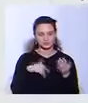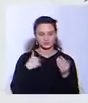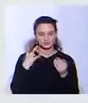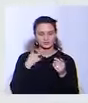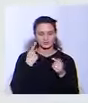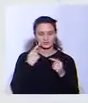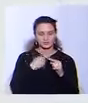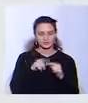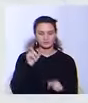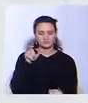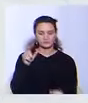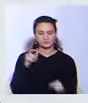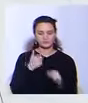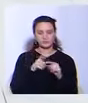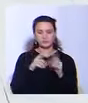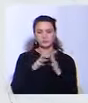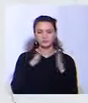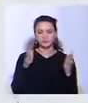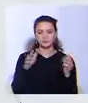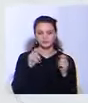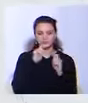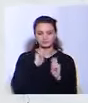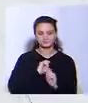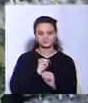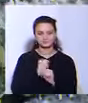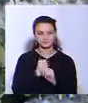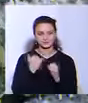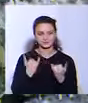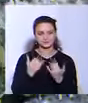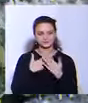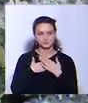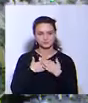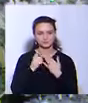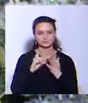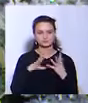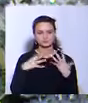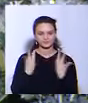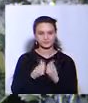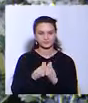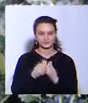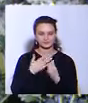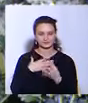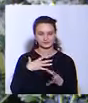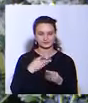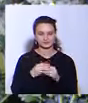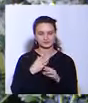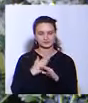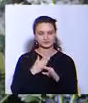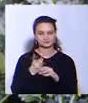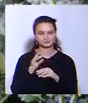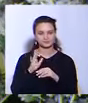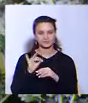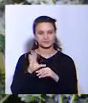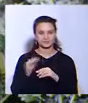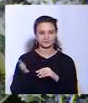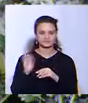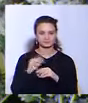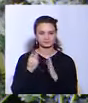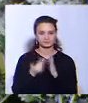მე უნდა ვთქვა, რომ ამ ადამიანებმა ძალიან დიდი საჩუქარი გაგვიკეთეს დღეს ჩვენ, რომ ყველანი ჩვენთან ერთად არიან, თუმცა კრისტი, მოდი